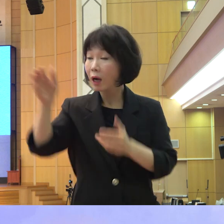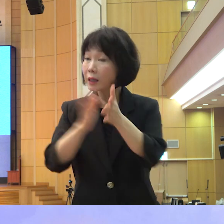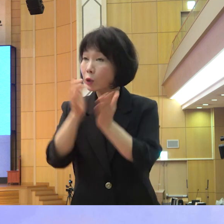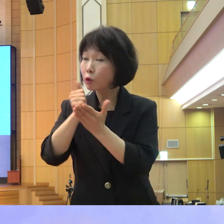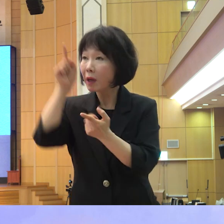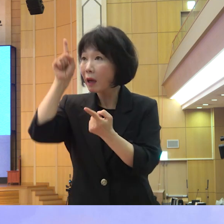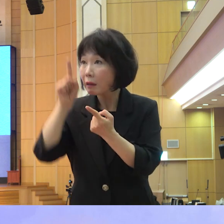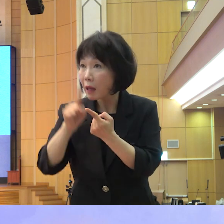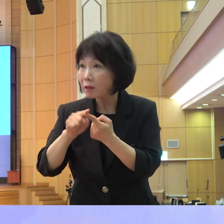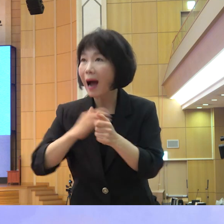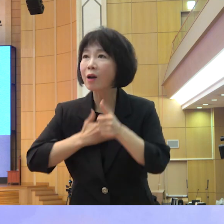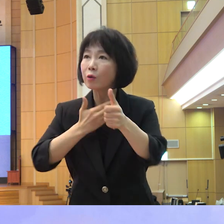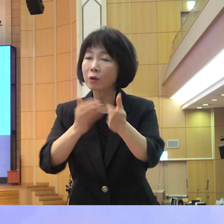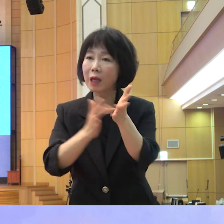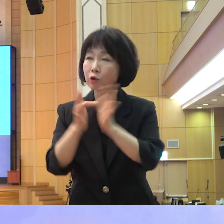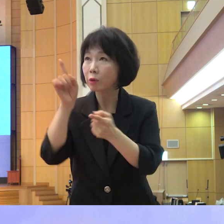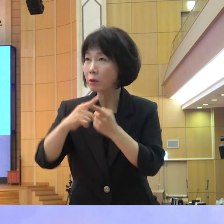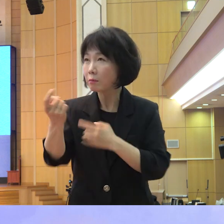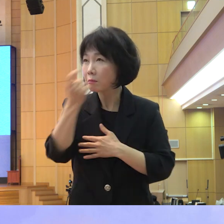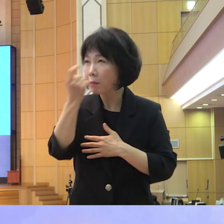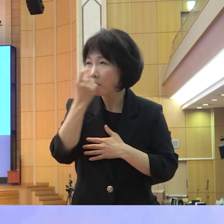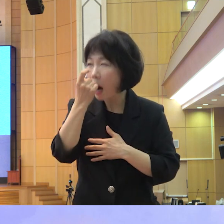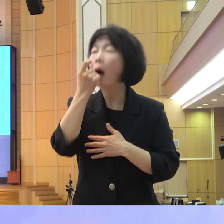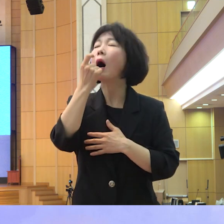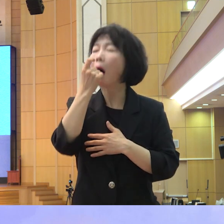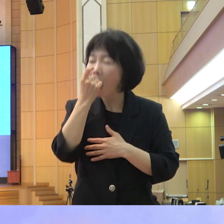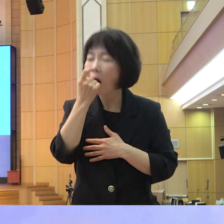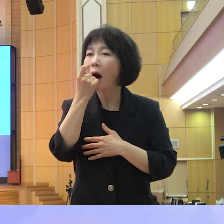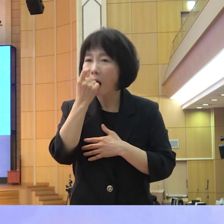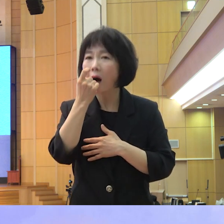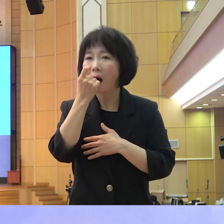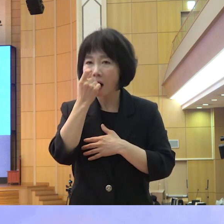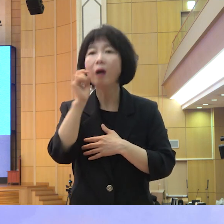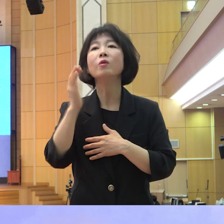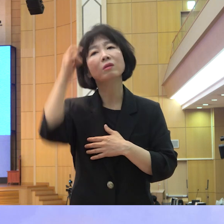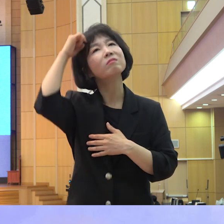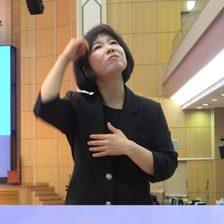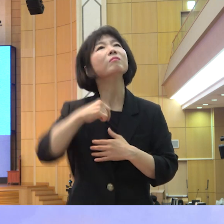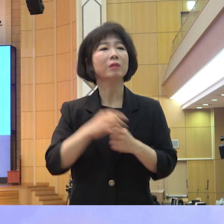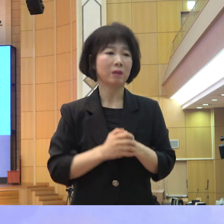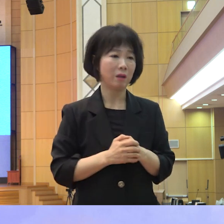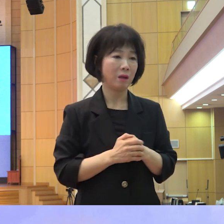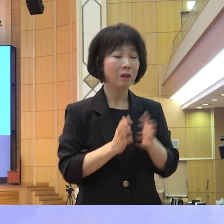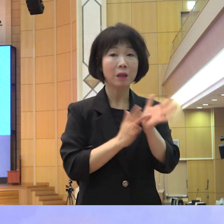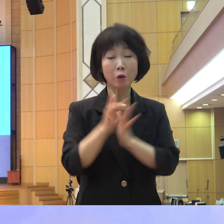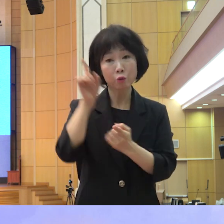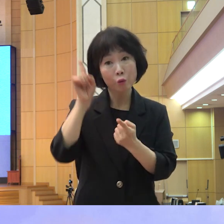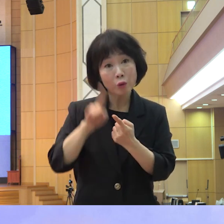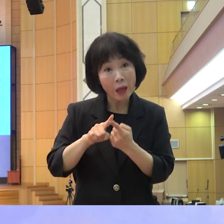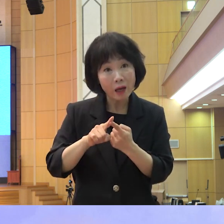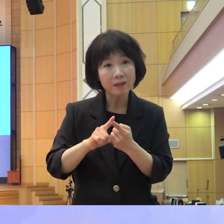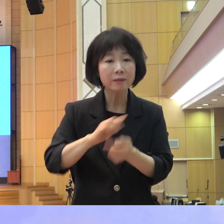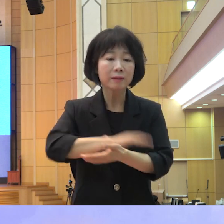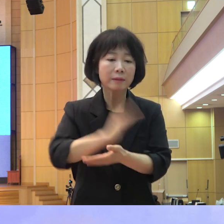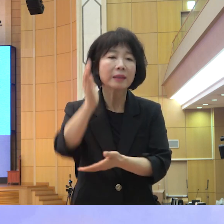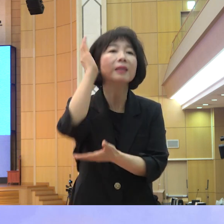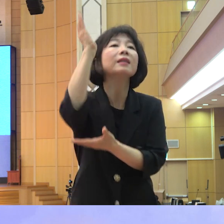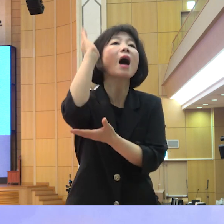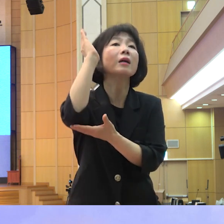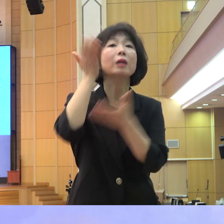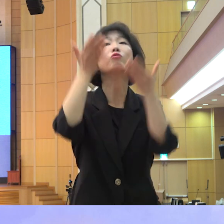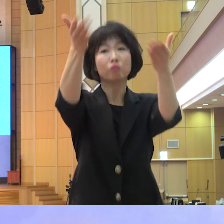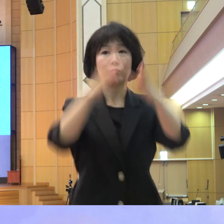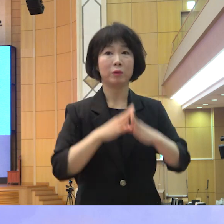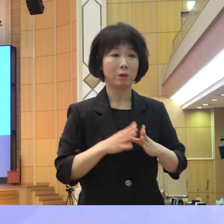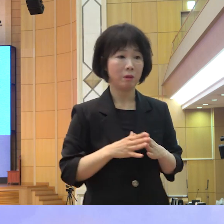알려주는, 또 예수님을 배우게 하는 그런 데가 교회니까. 그래서 예수님에 관한 이야기를 하세요. 저도